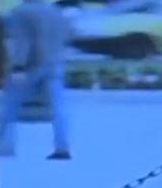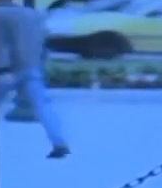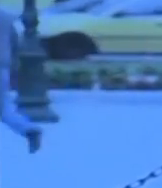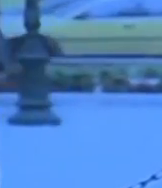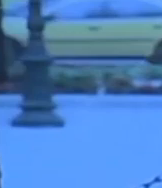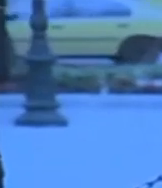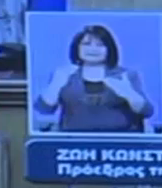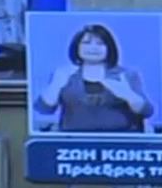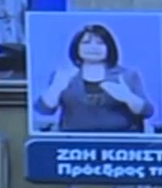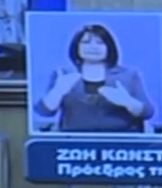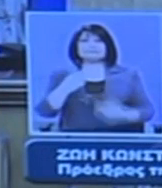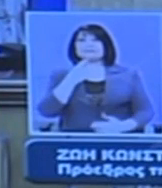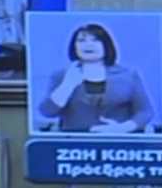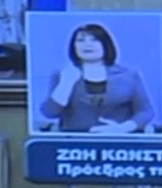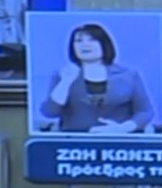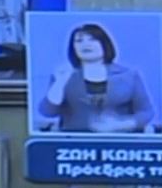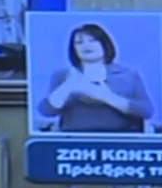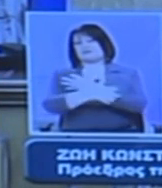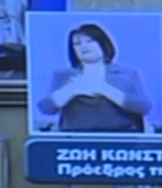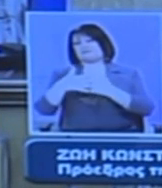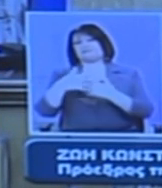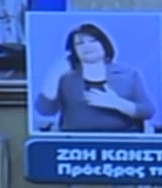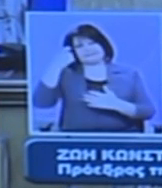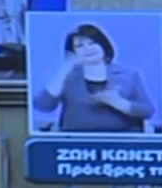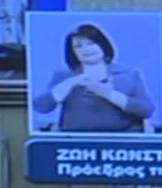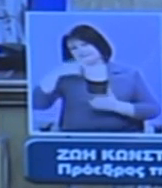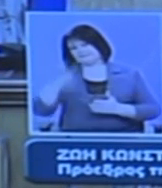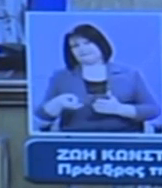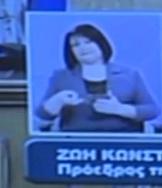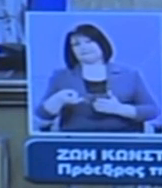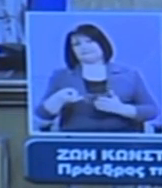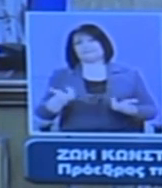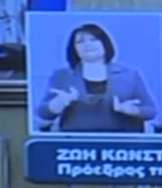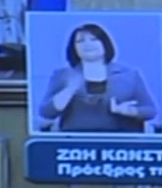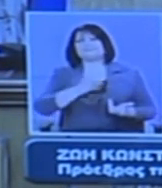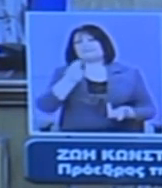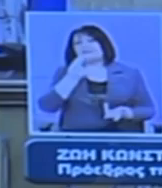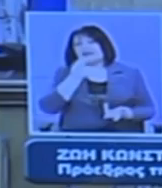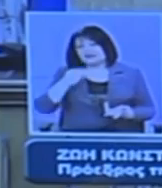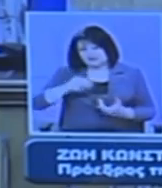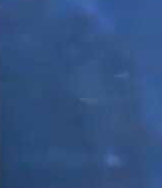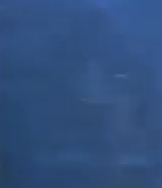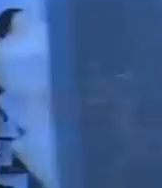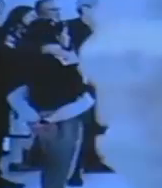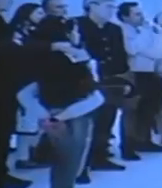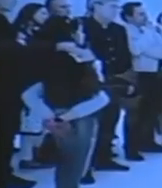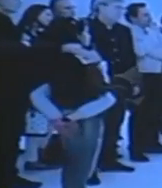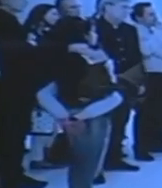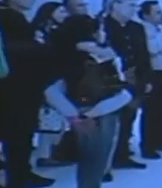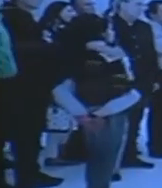αρνούμενος να καταρρακωθεί η ύπαρξή του στο σημείο να αναζητεί την τροφή τουτα σκουπίδια